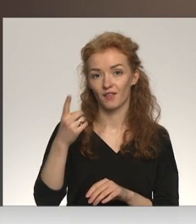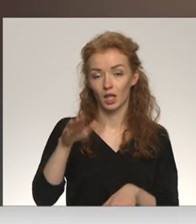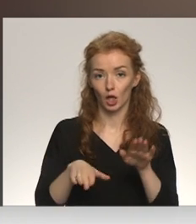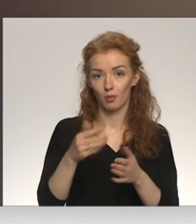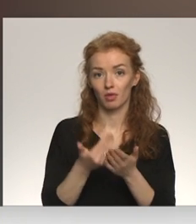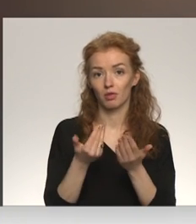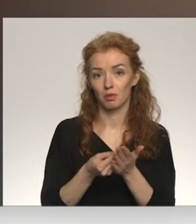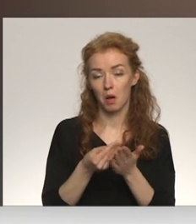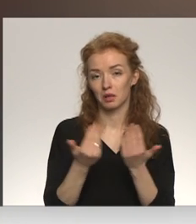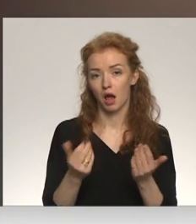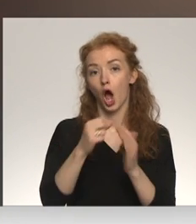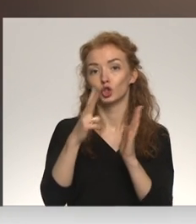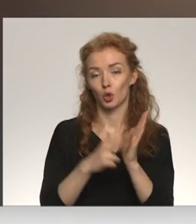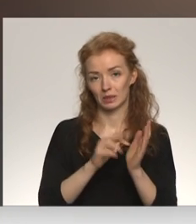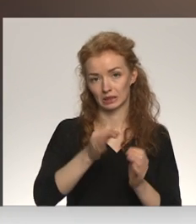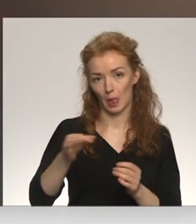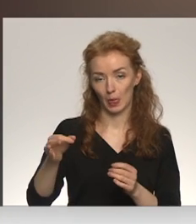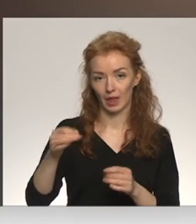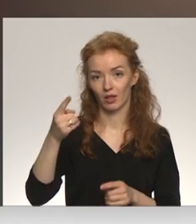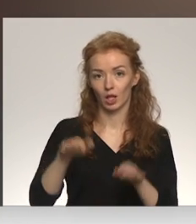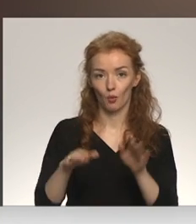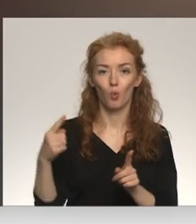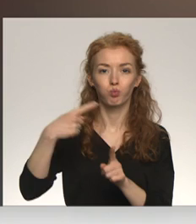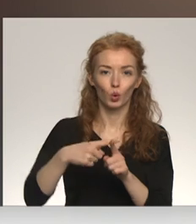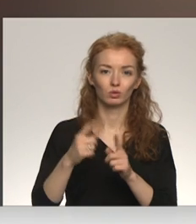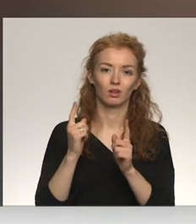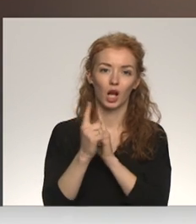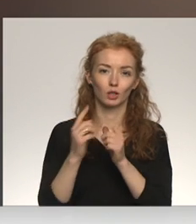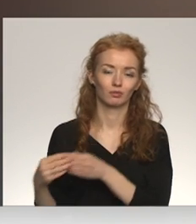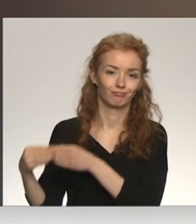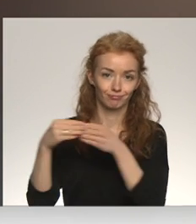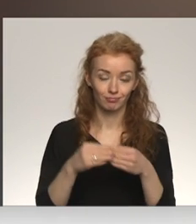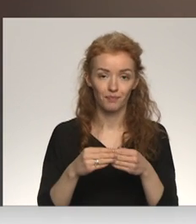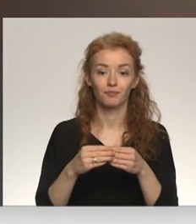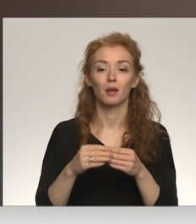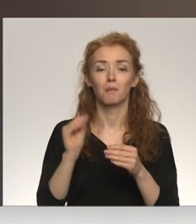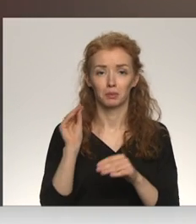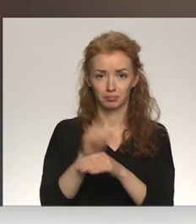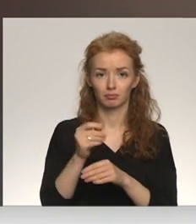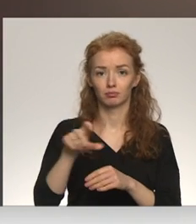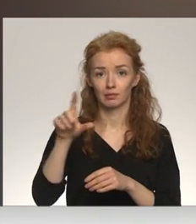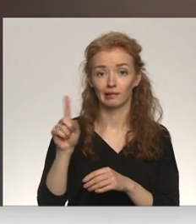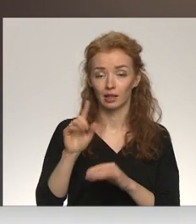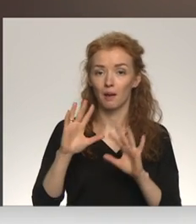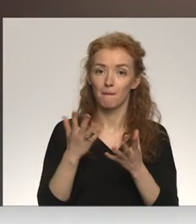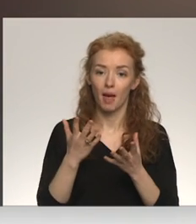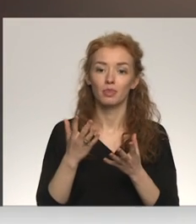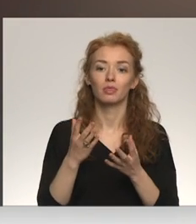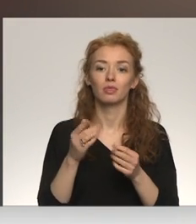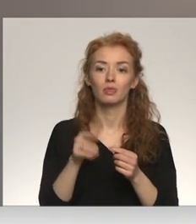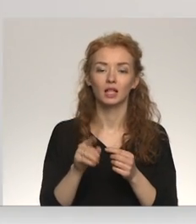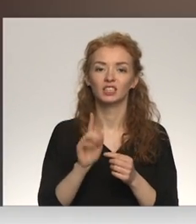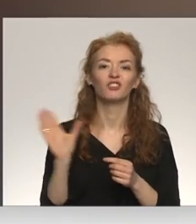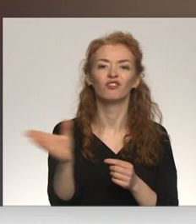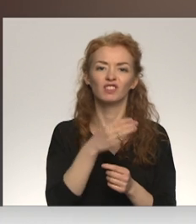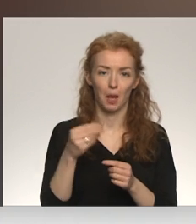tagad viņš maksā 18 centi kilogramā kopā ar transportēšanu visu. Sadārdinājums ir, bet šobrīd sadārdinājums ir pilnīgi